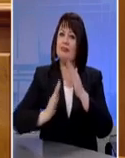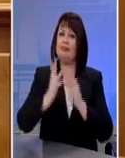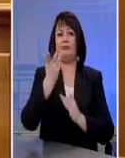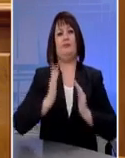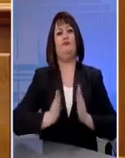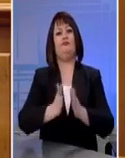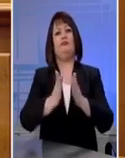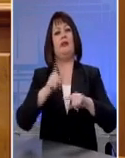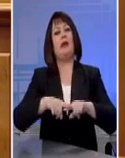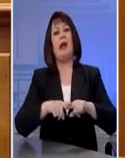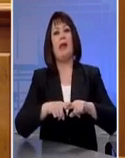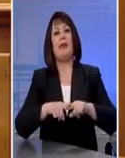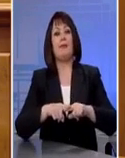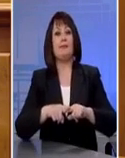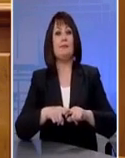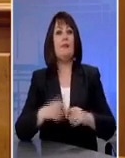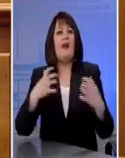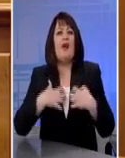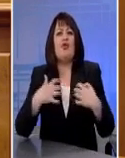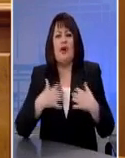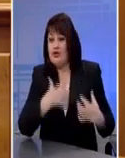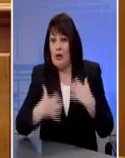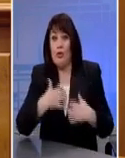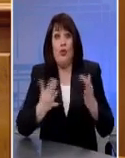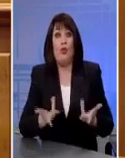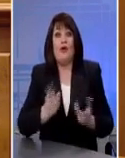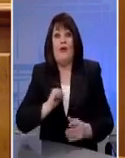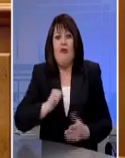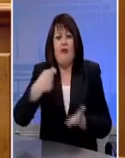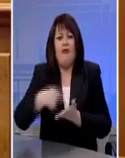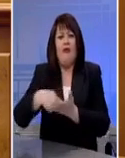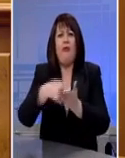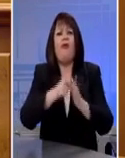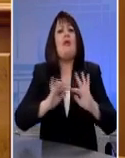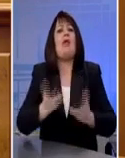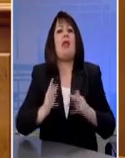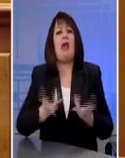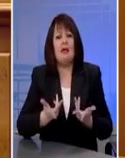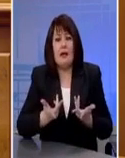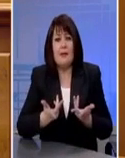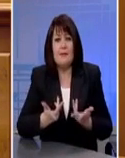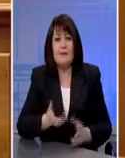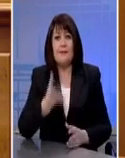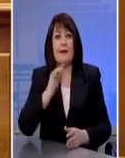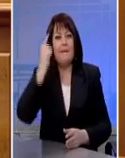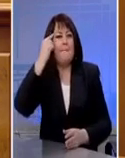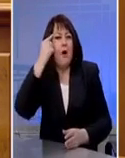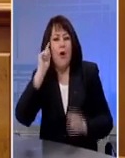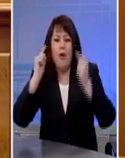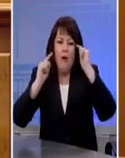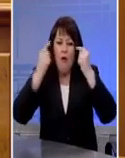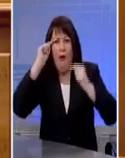ρυθμούς. Γιατί είμαστε με άγχος, με αγωνία, με συνεχείς φόρους, με όλα αυτά? Γιατί κοιτάξαμε τις